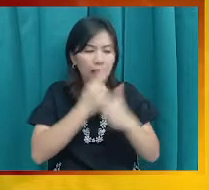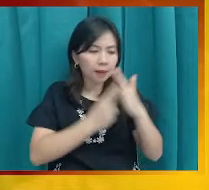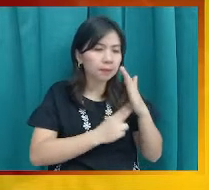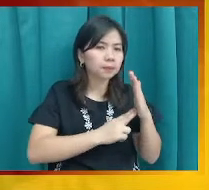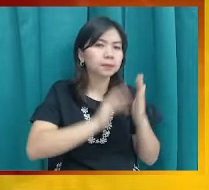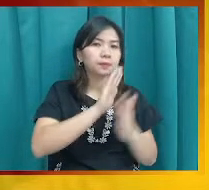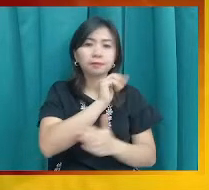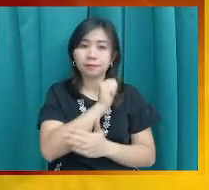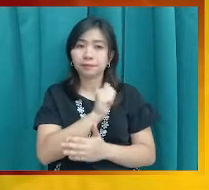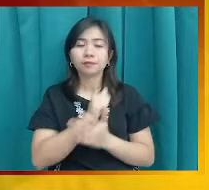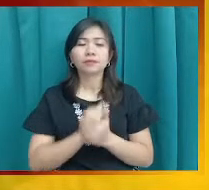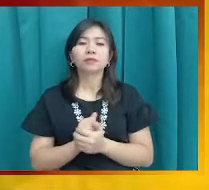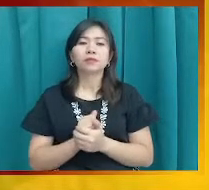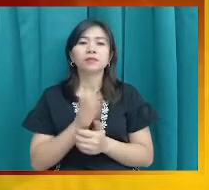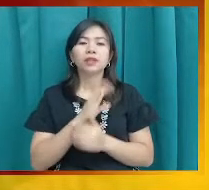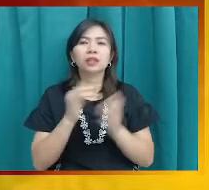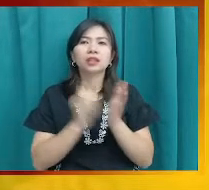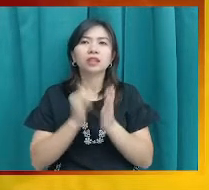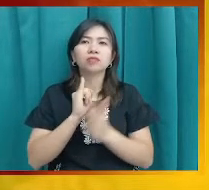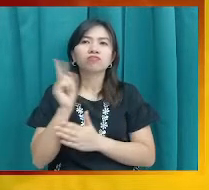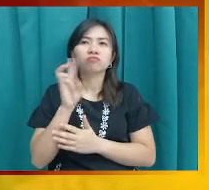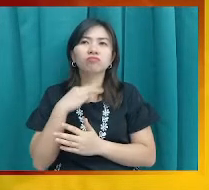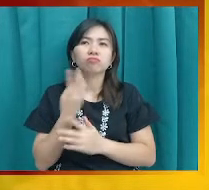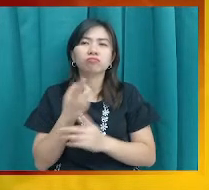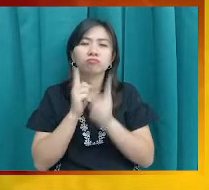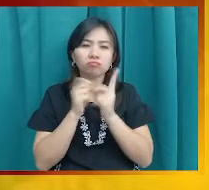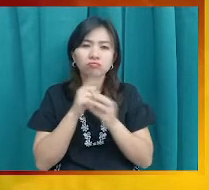yung tiningnan natin at 'yun ang naging paraan